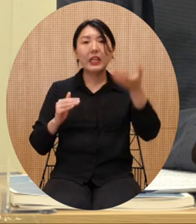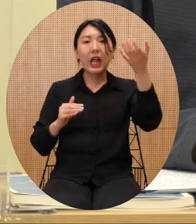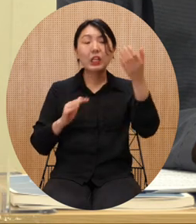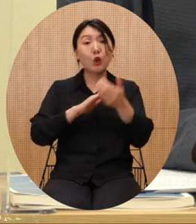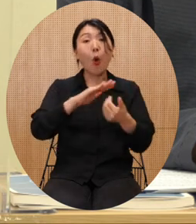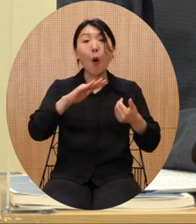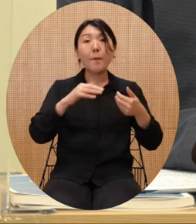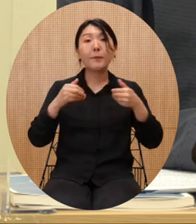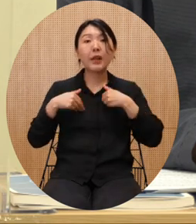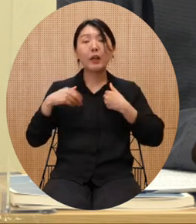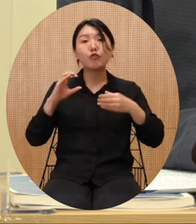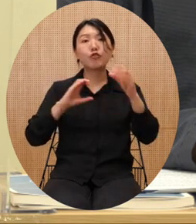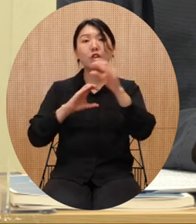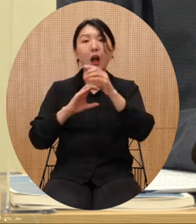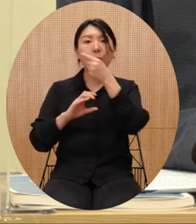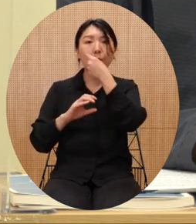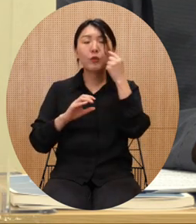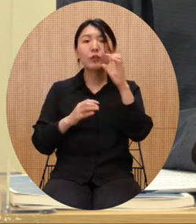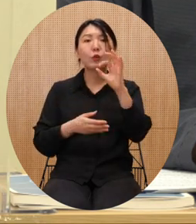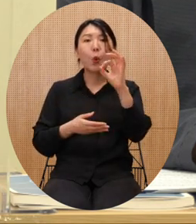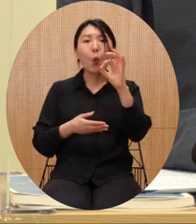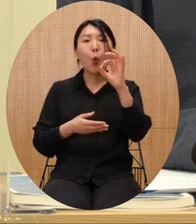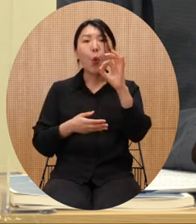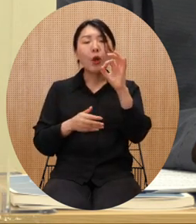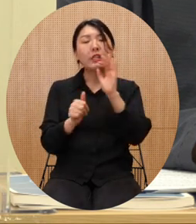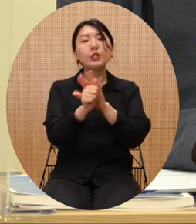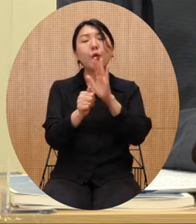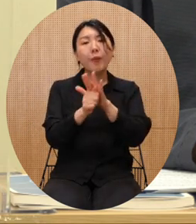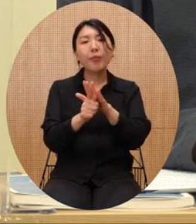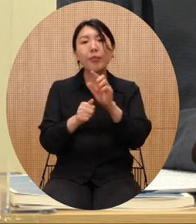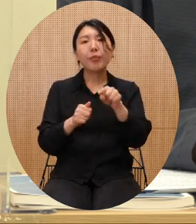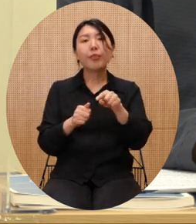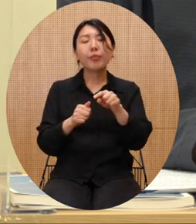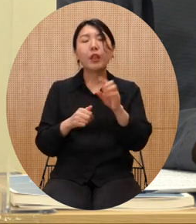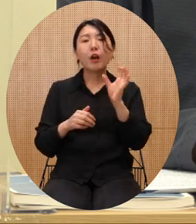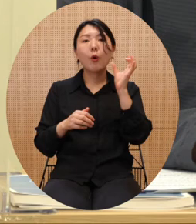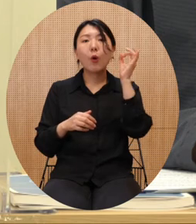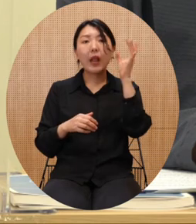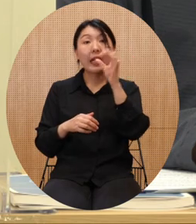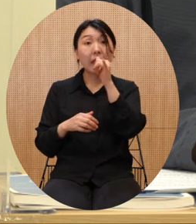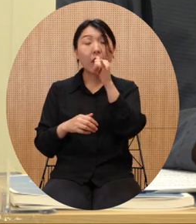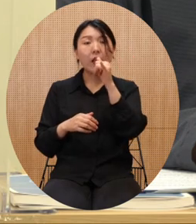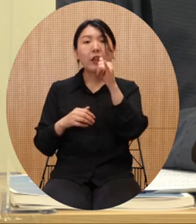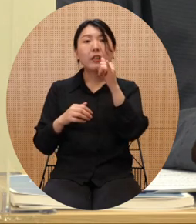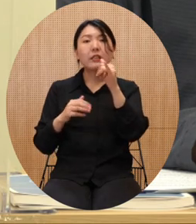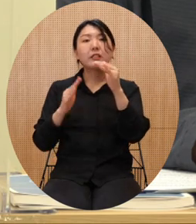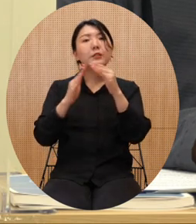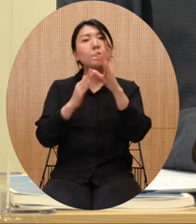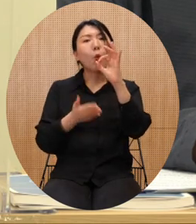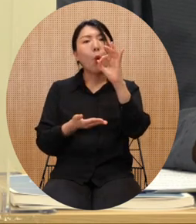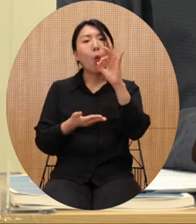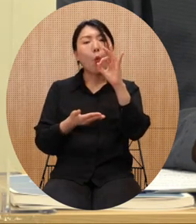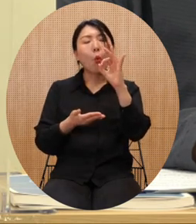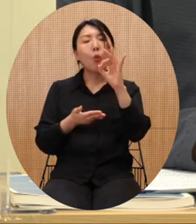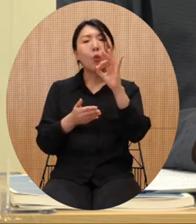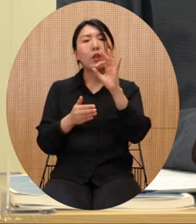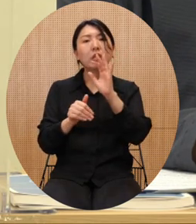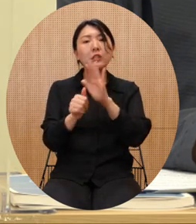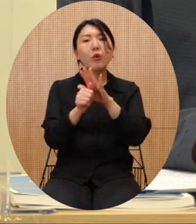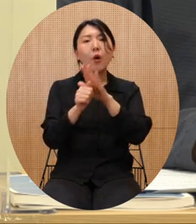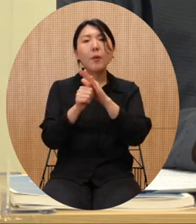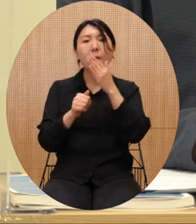주거 상향 이전에 필요한 추가 보증금 지원 마련입니다. 기존에 있는 그